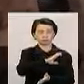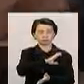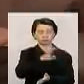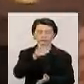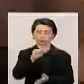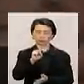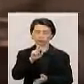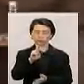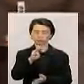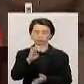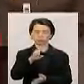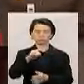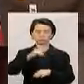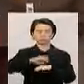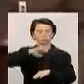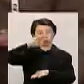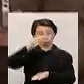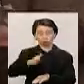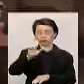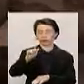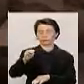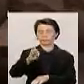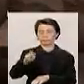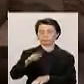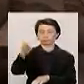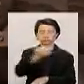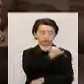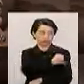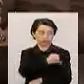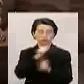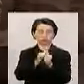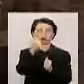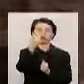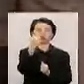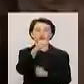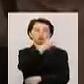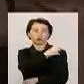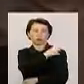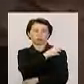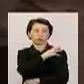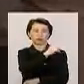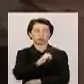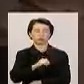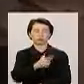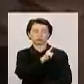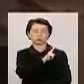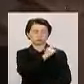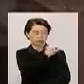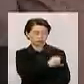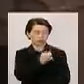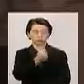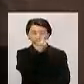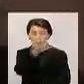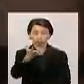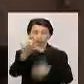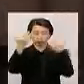Kong Visaisuk di Bukit Aman. Lieutenant General Somai diiringi 10 pegawai. Sementara Lieutenant General Somai memaklumkan